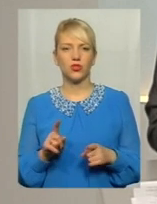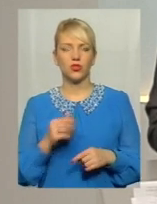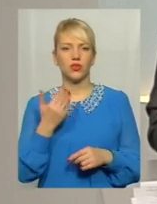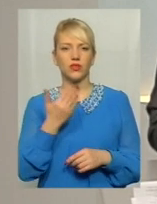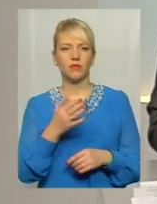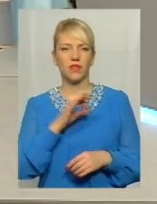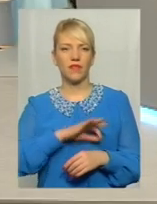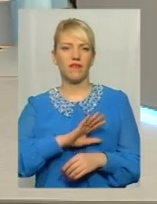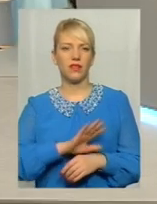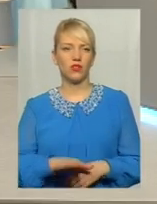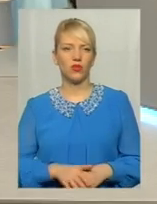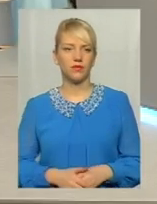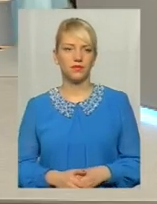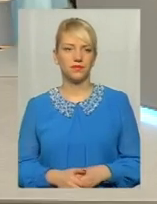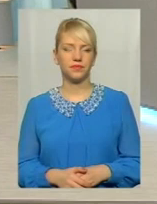принципі, невигідно.